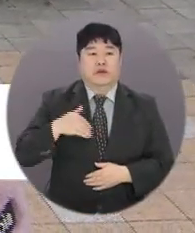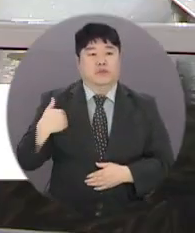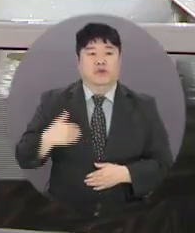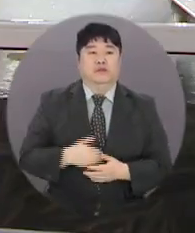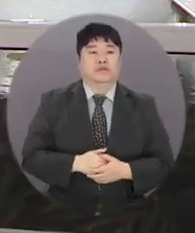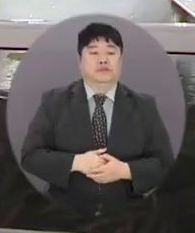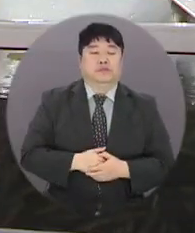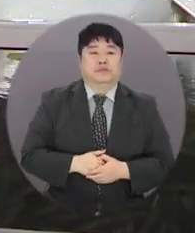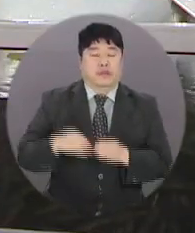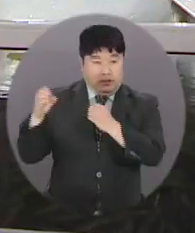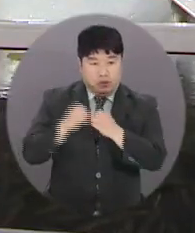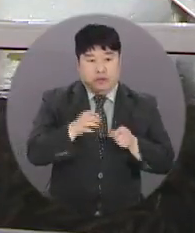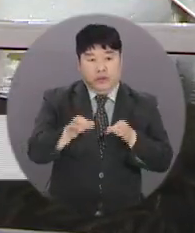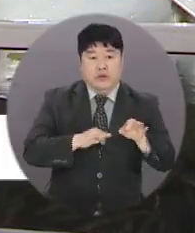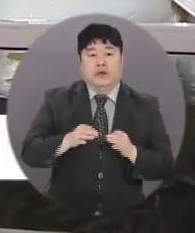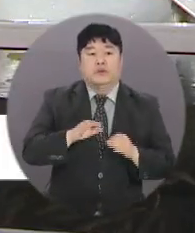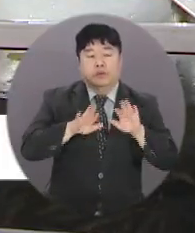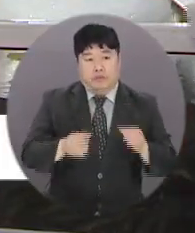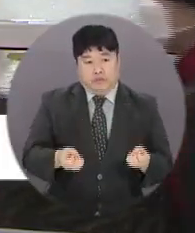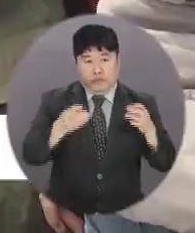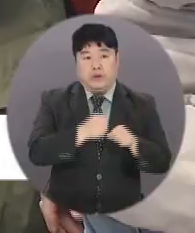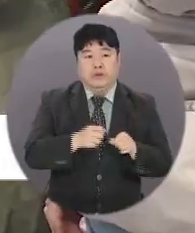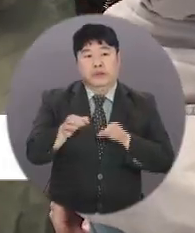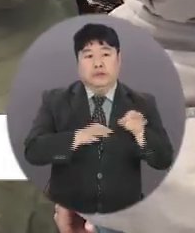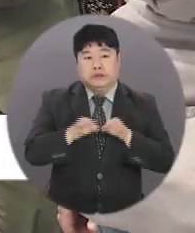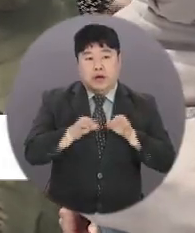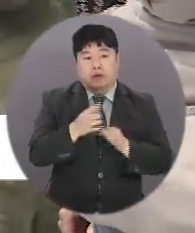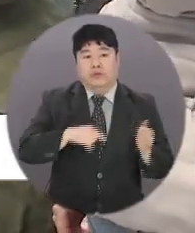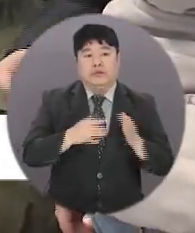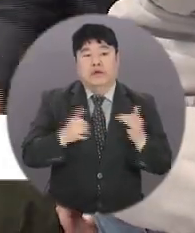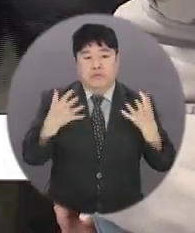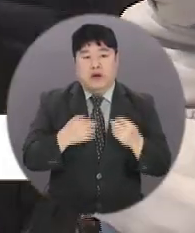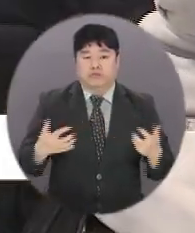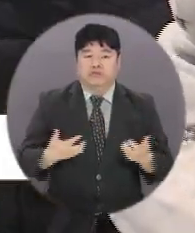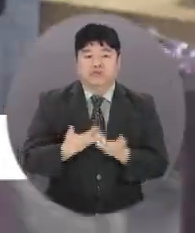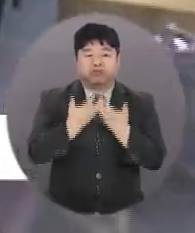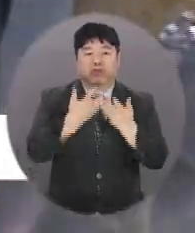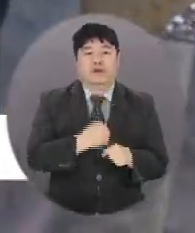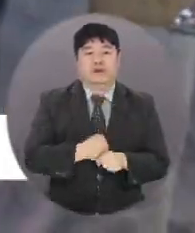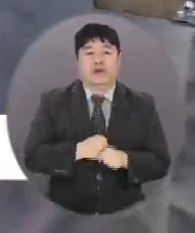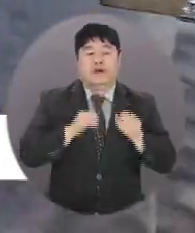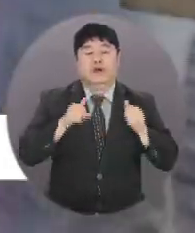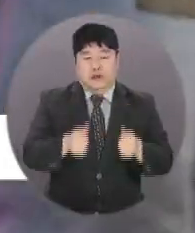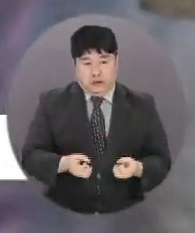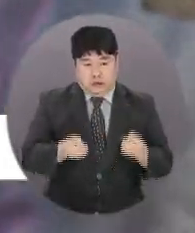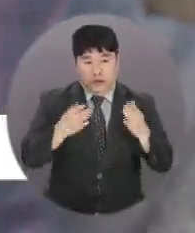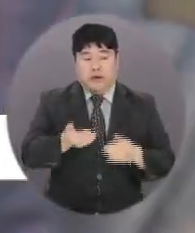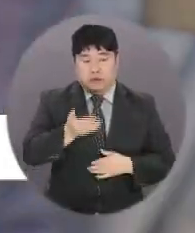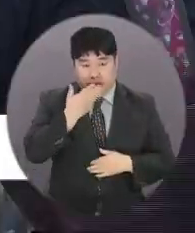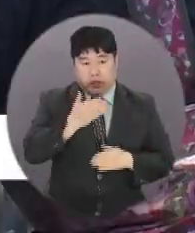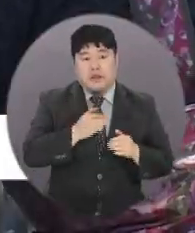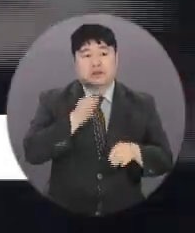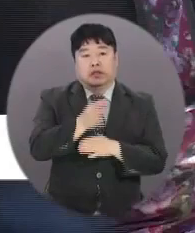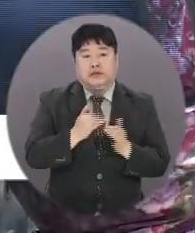또. 전통시장엔 그래도 명절이라고 장보러 나온 시민들로 북적였습니다. 차례 음식을 챙기는 사람들로